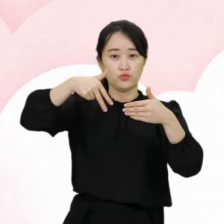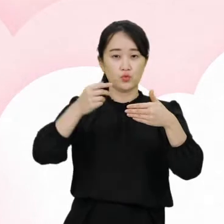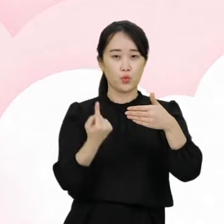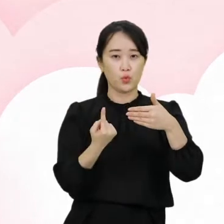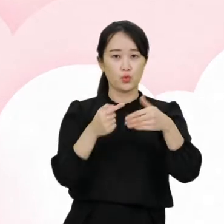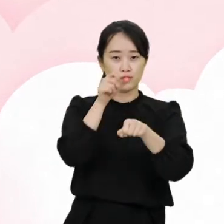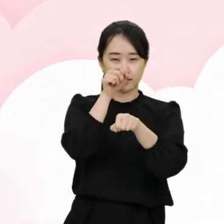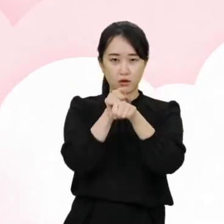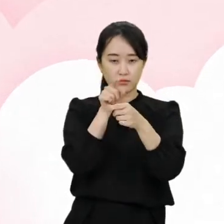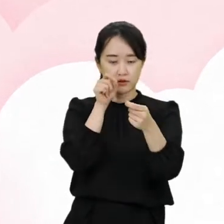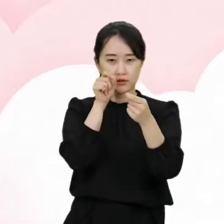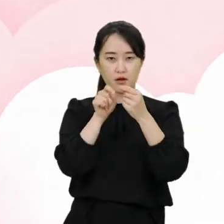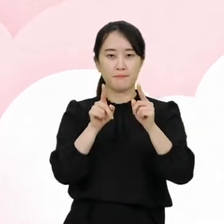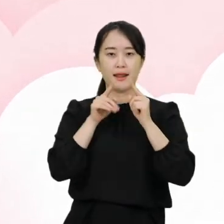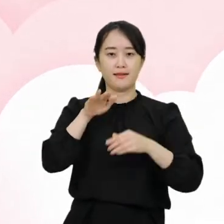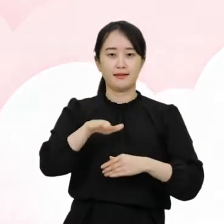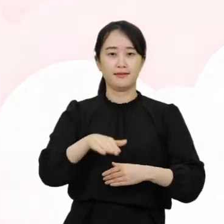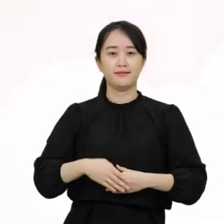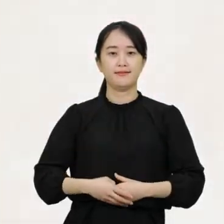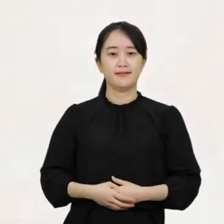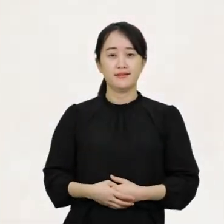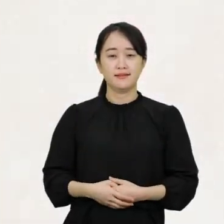제9조 접근성을 말하다.